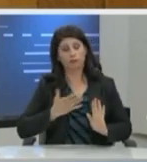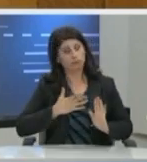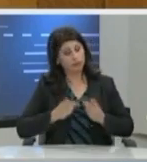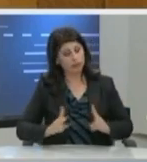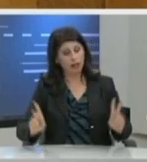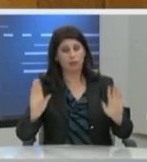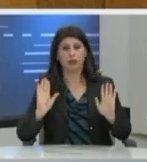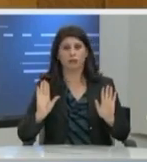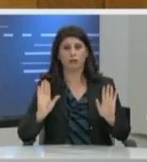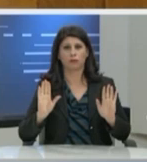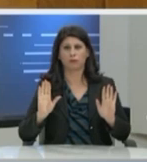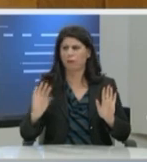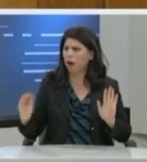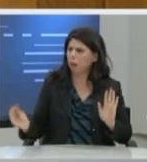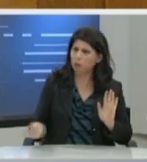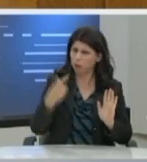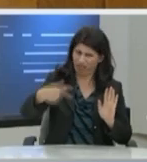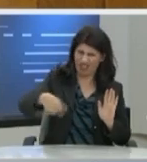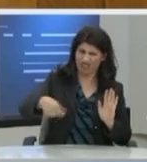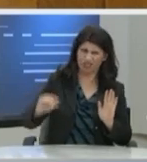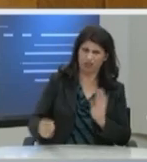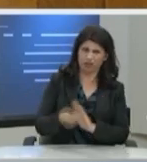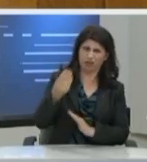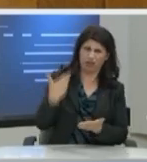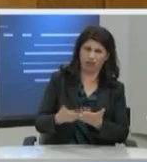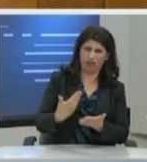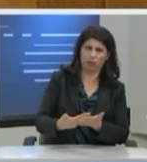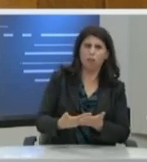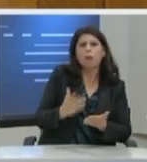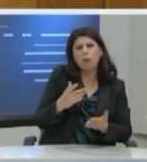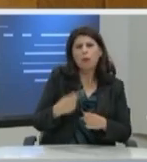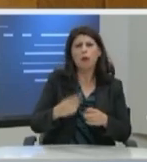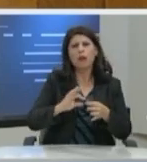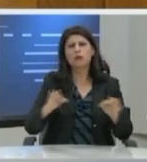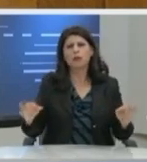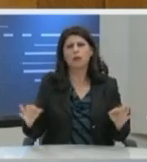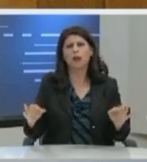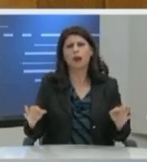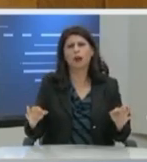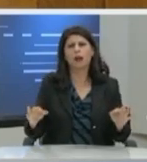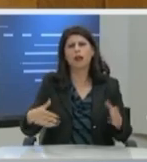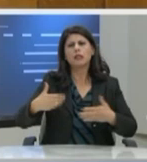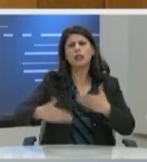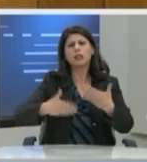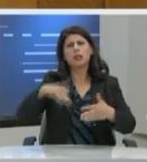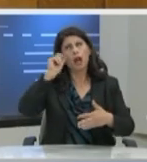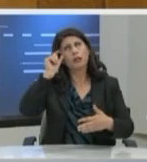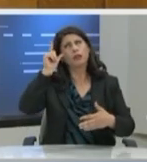γιατί δεν βγήκε από κανένα δικαστήριο αυτό, δεν βγήκε. Απλά ιστορικά εφθάρει η εντύπωση